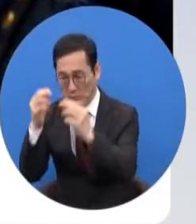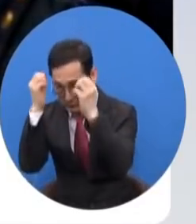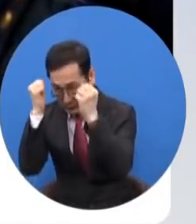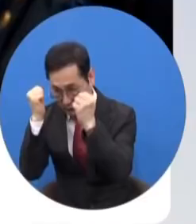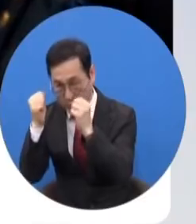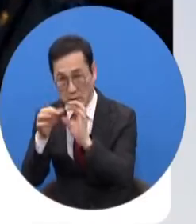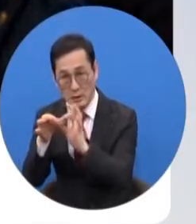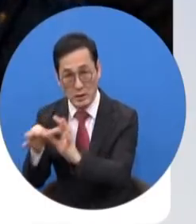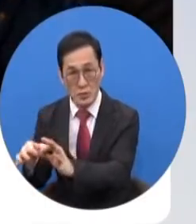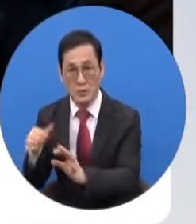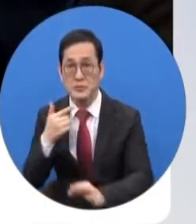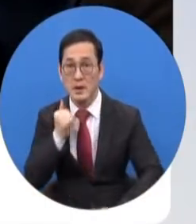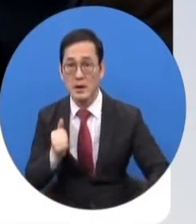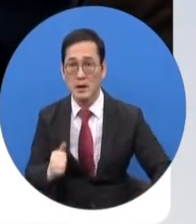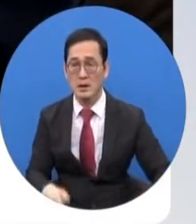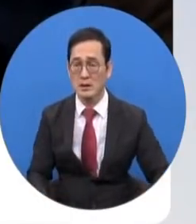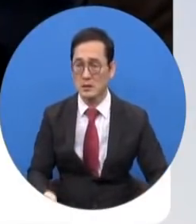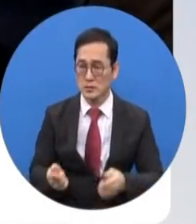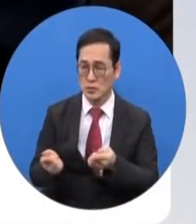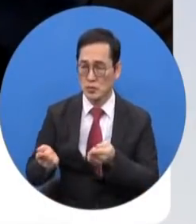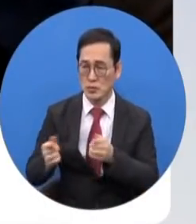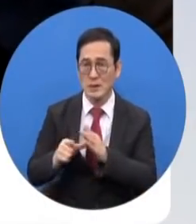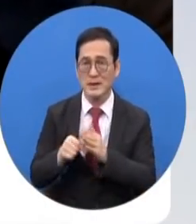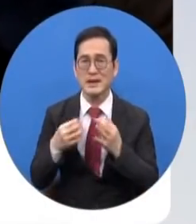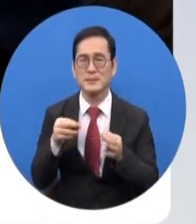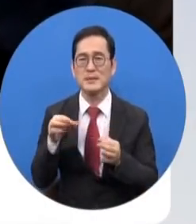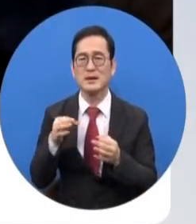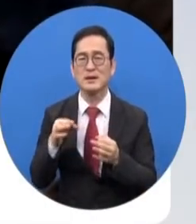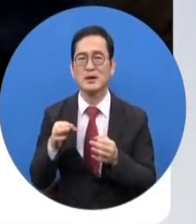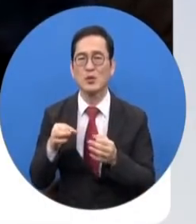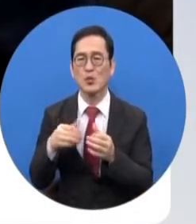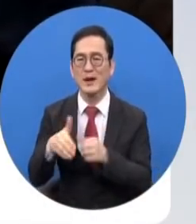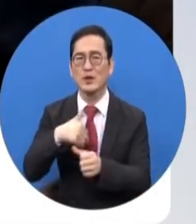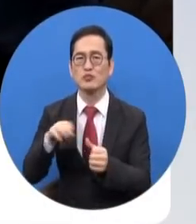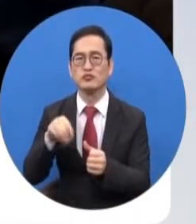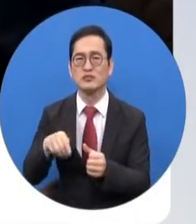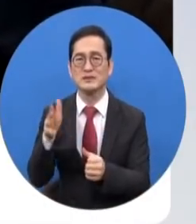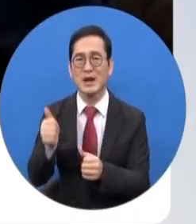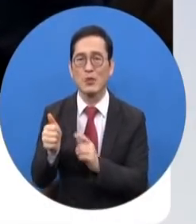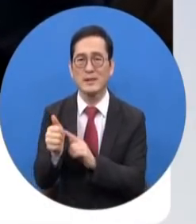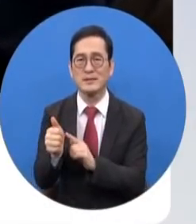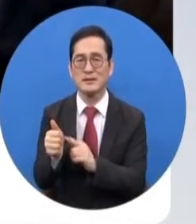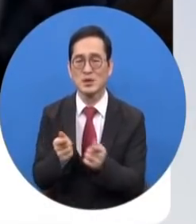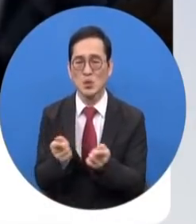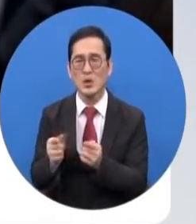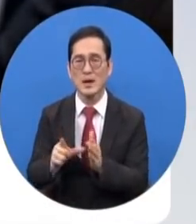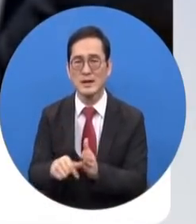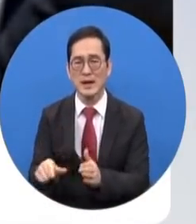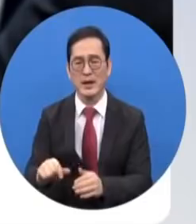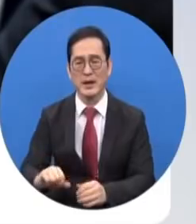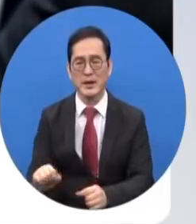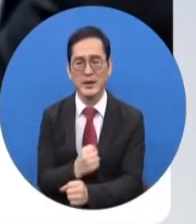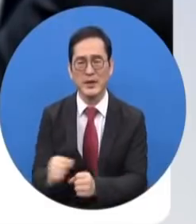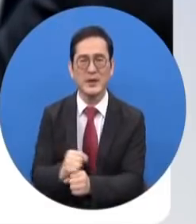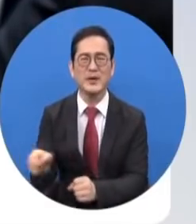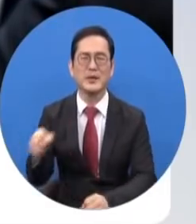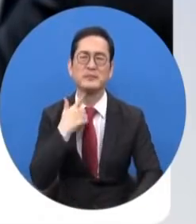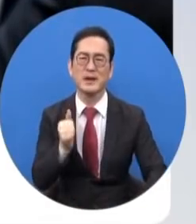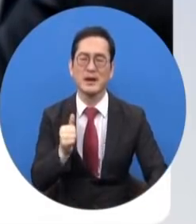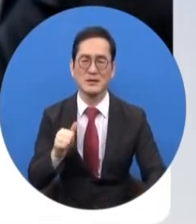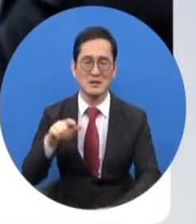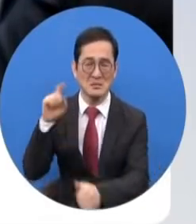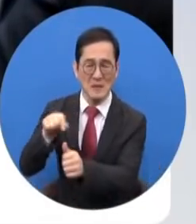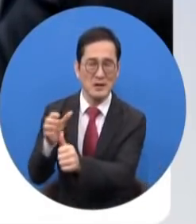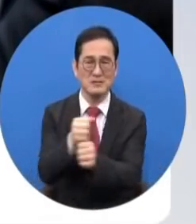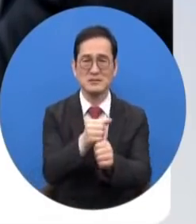보니까 이를 조정하는 과정에서 김은경 전 환경부 장관이 기소가 되기에 이릅니다. 사실 새 정부의 정책 기조에